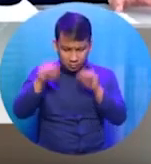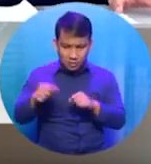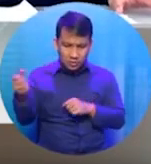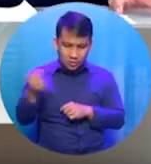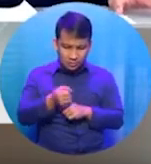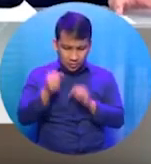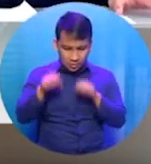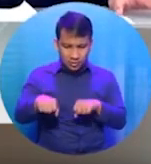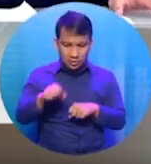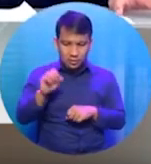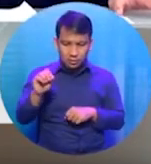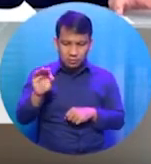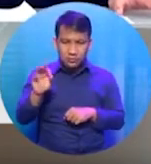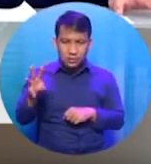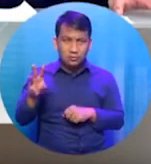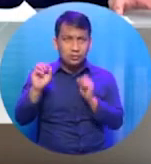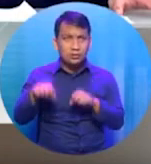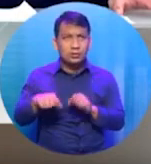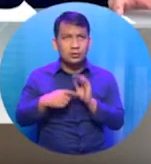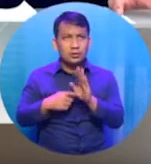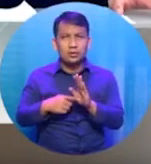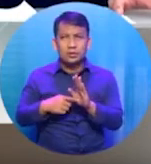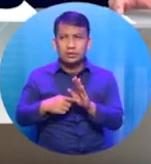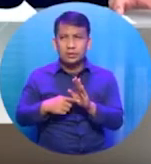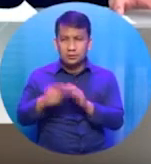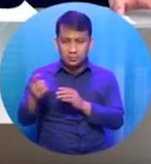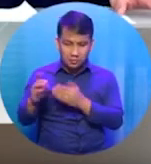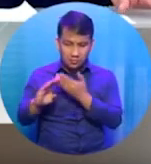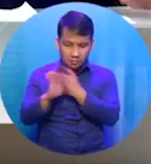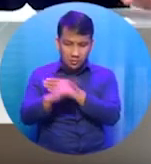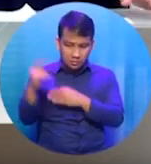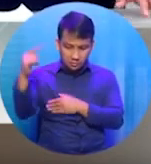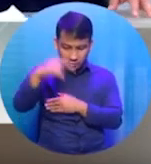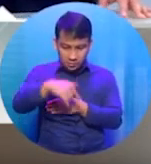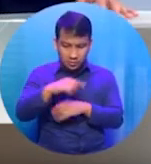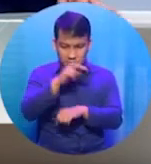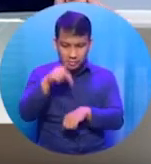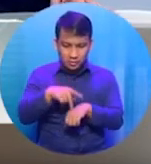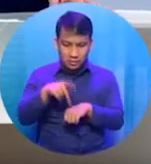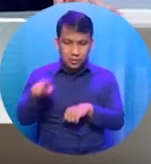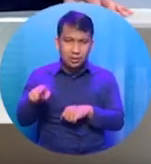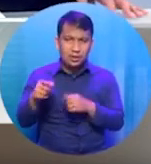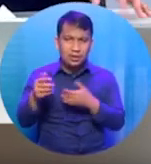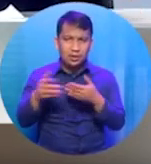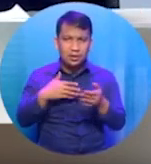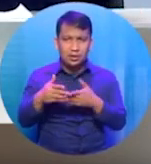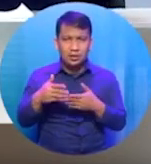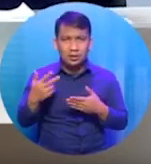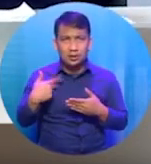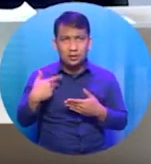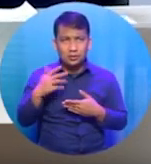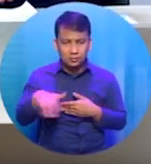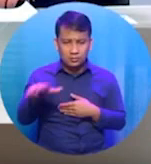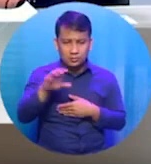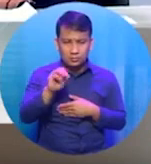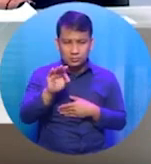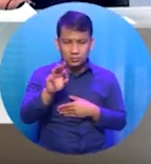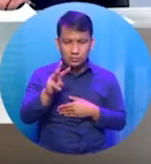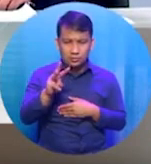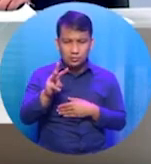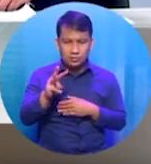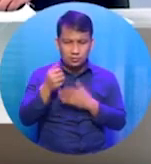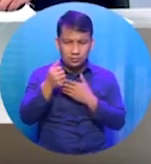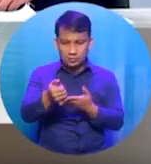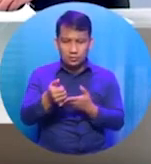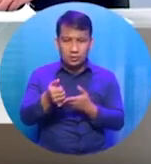i-avail OFW Equibal para pagdating niya po dito sa Pilipinas. And the welfare assistance